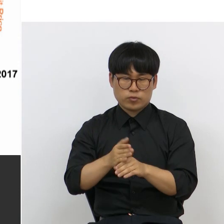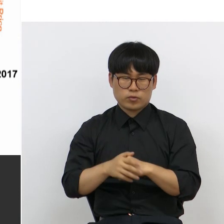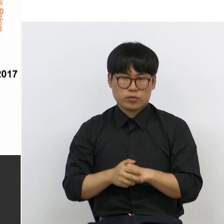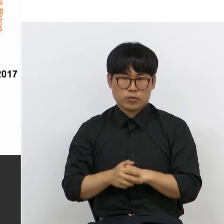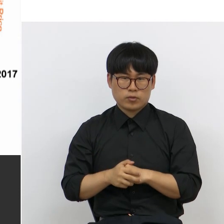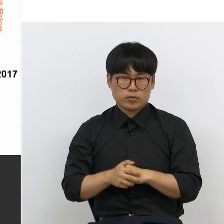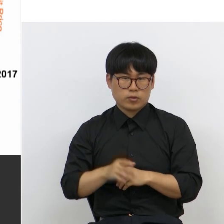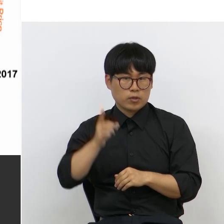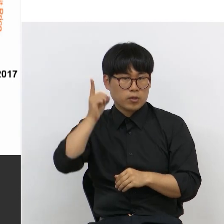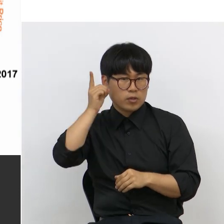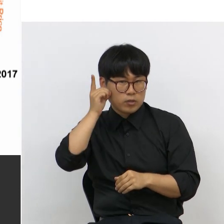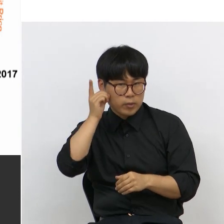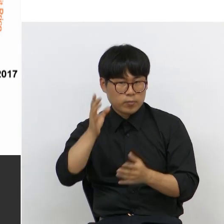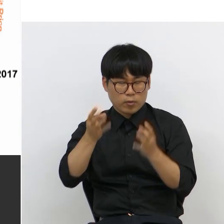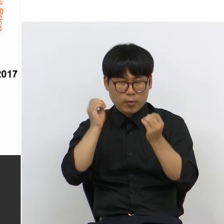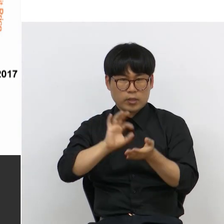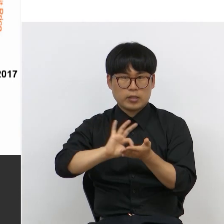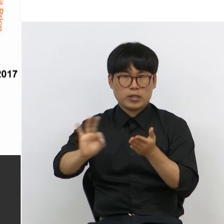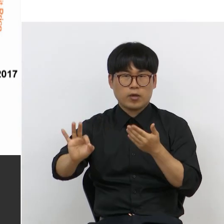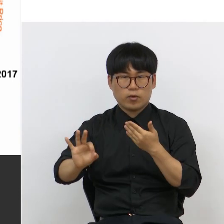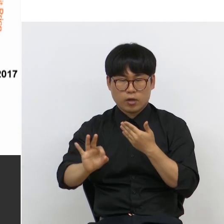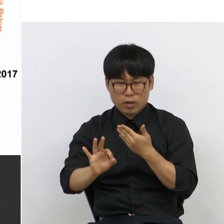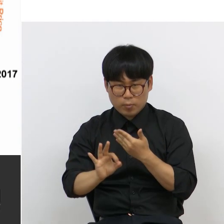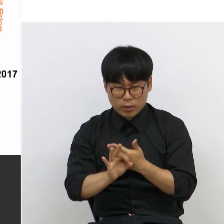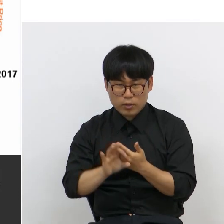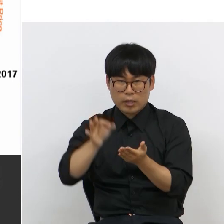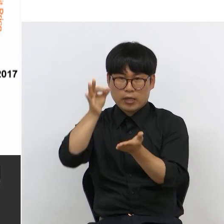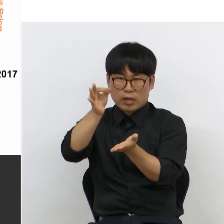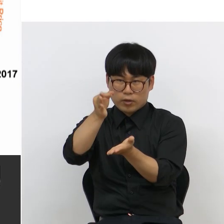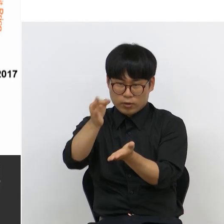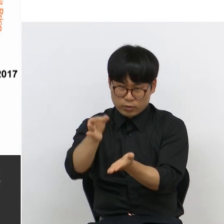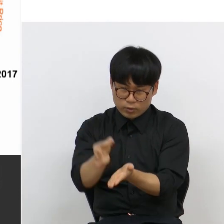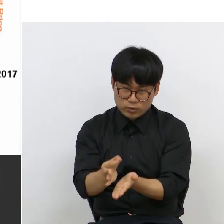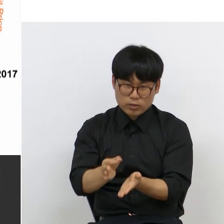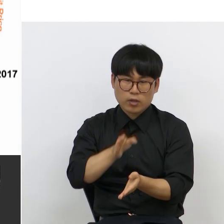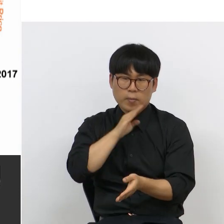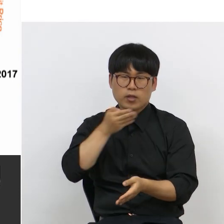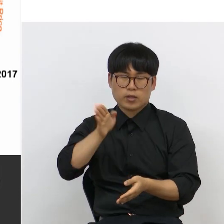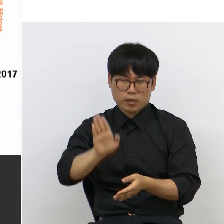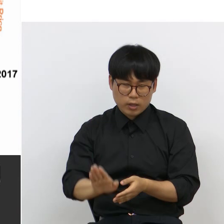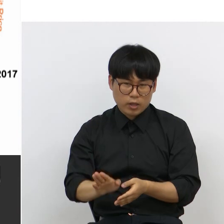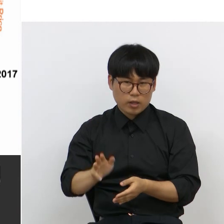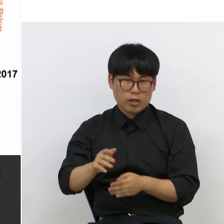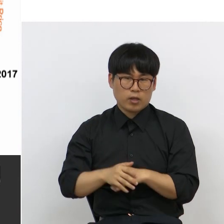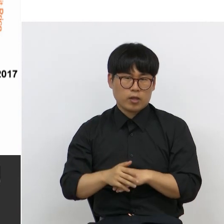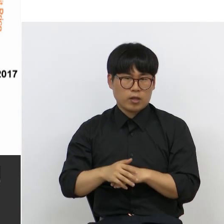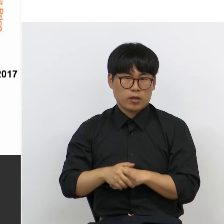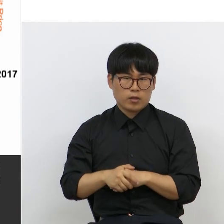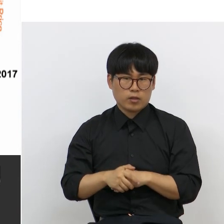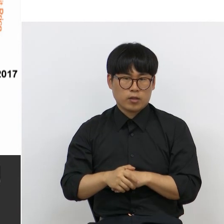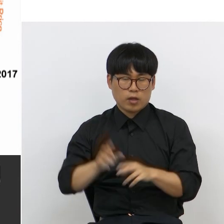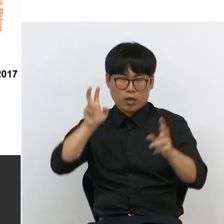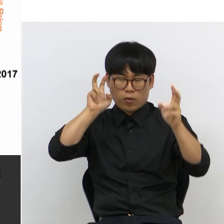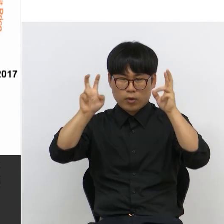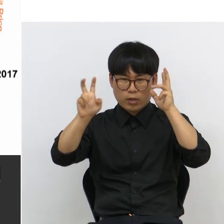많이 생산하게 되면 가격은 이렇게 떨어지는 게 정상인데 실은 그렇지 않습니다. 회사는 회사 나름대로 이제